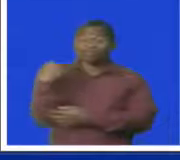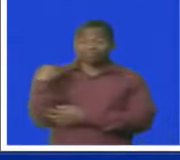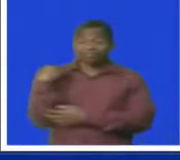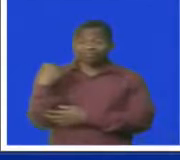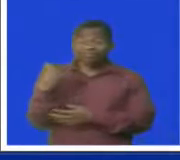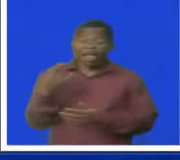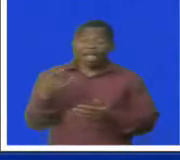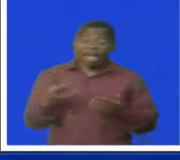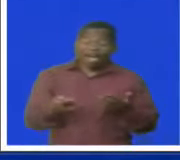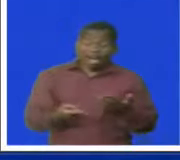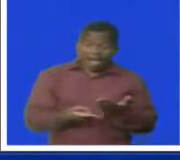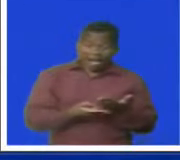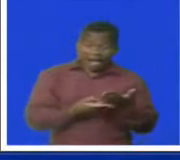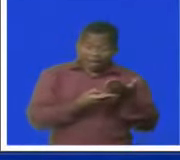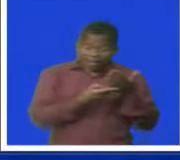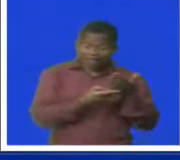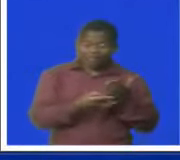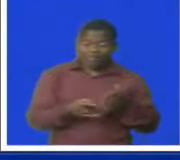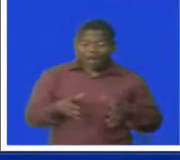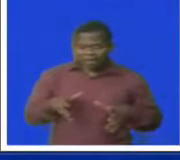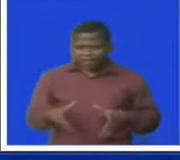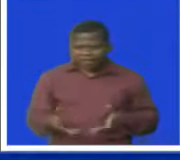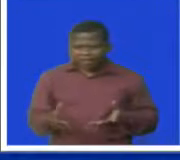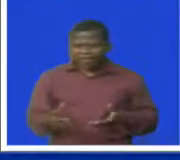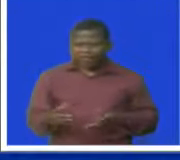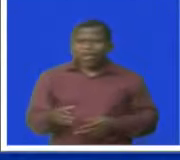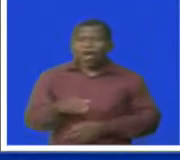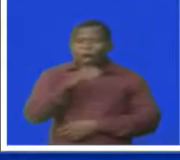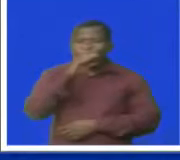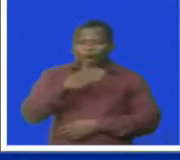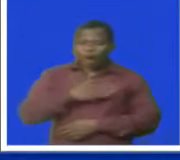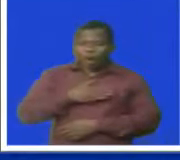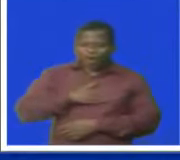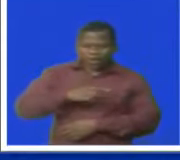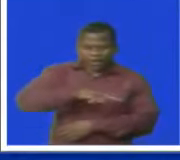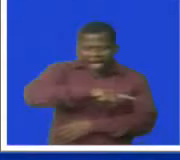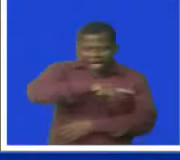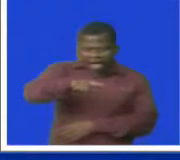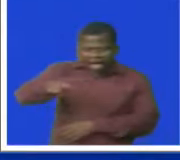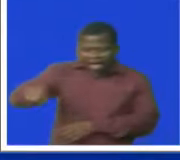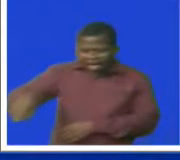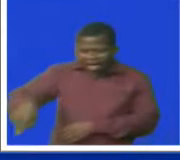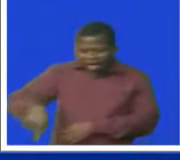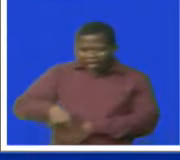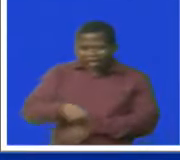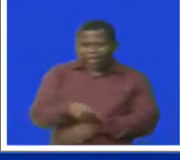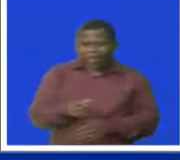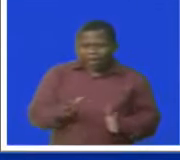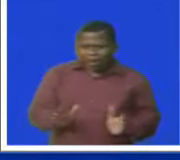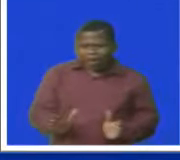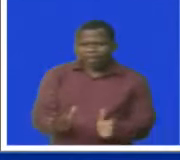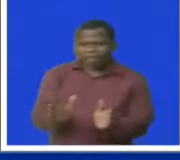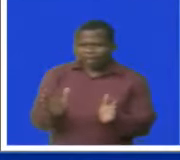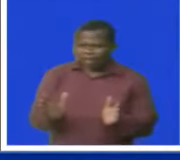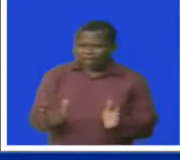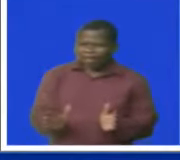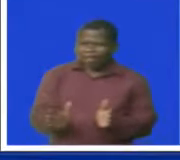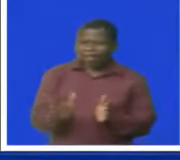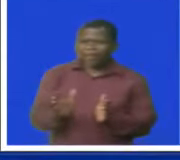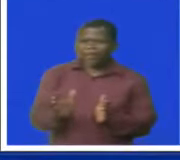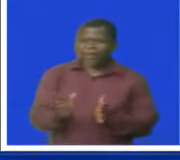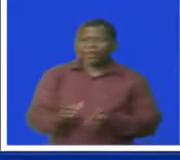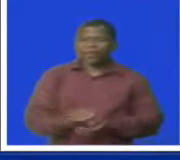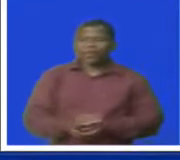ukujelwa madamu etinkomo tabo la kunathela khona la kodwa khona lamanye lasashoda lamabili